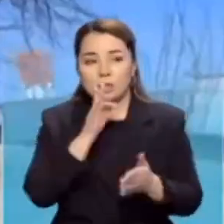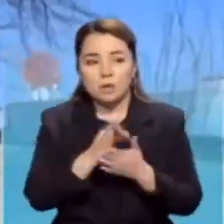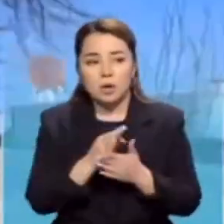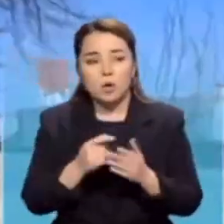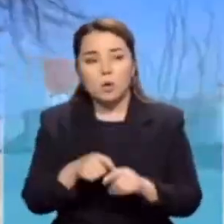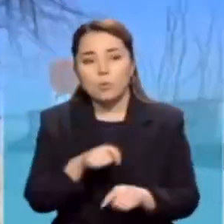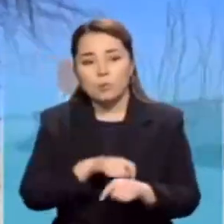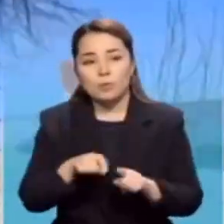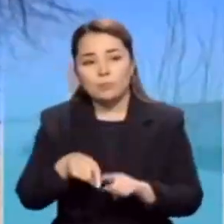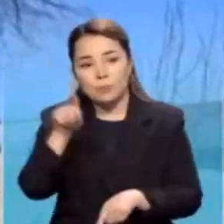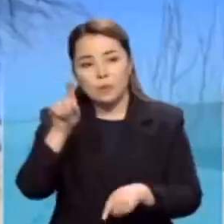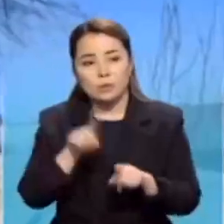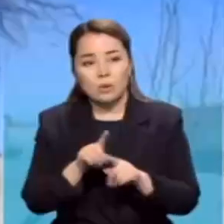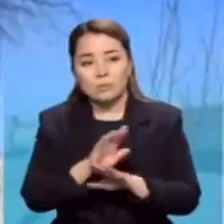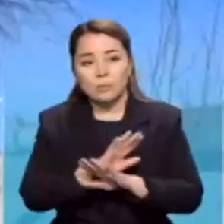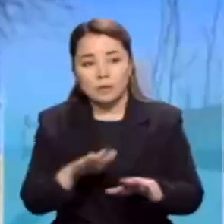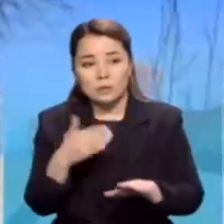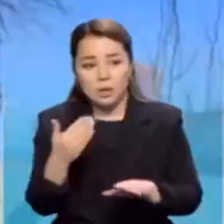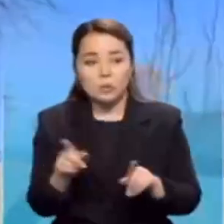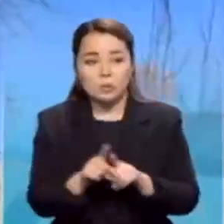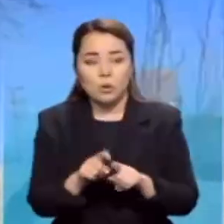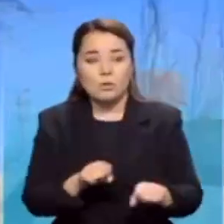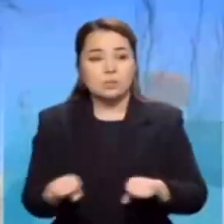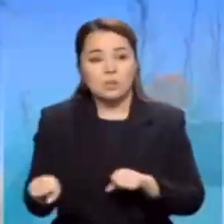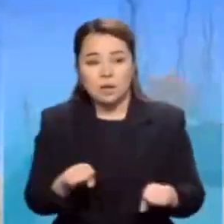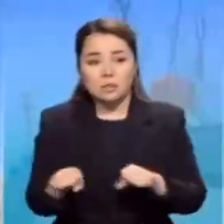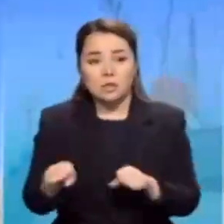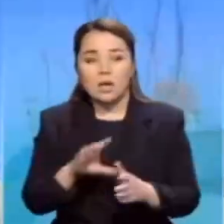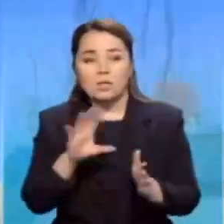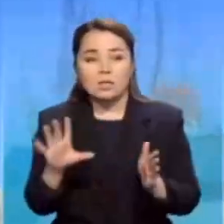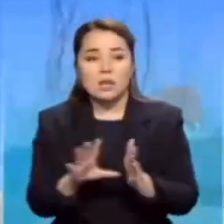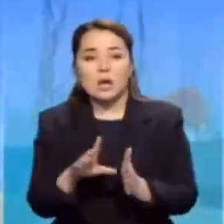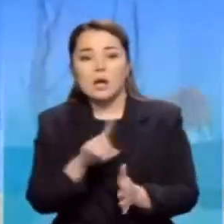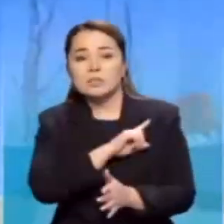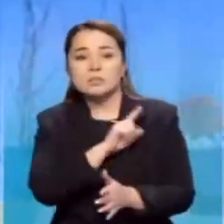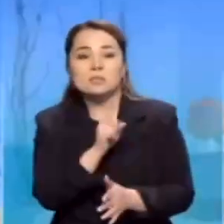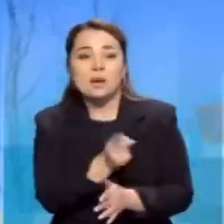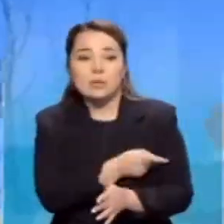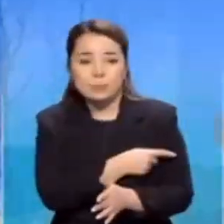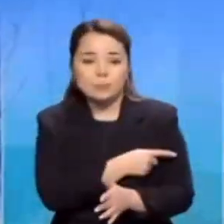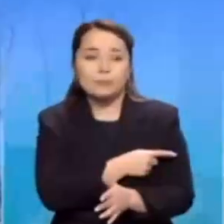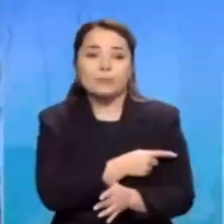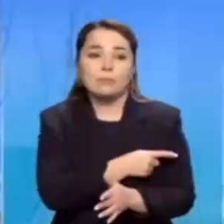өте биік ғимарат болмаса да жер сілкінісінің қуаттылығы соншалықты